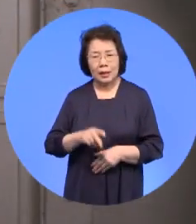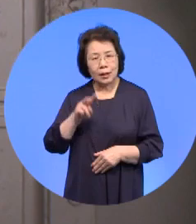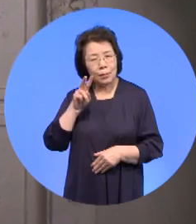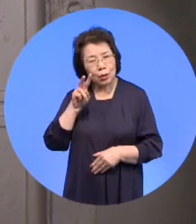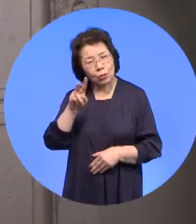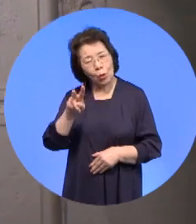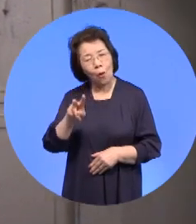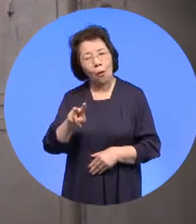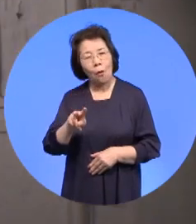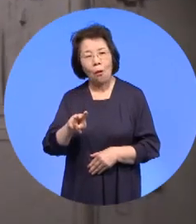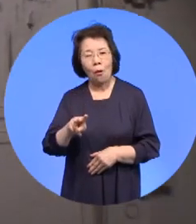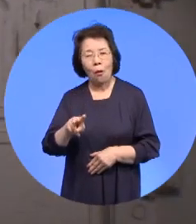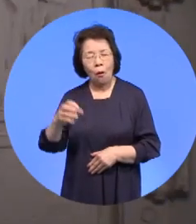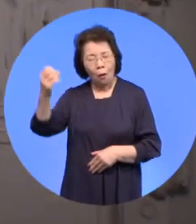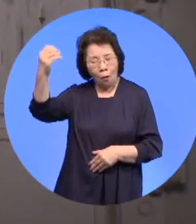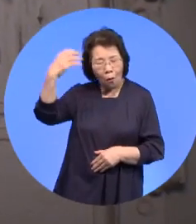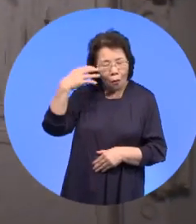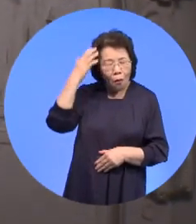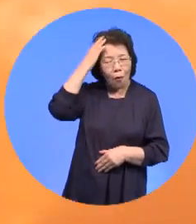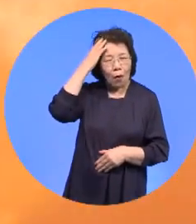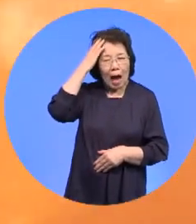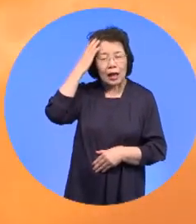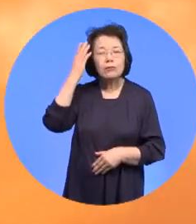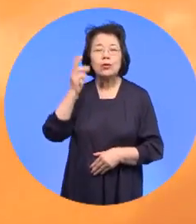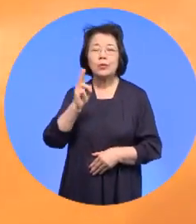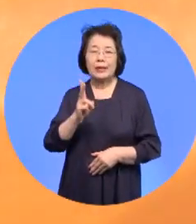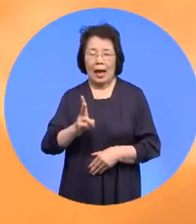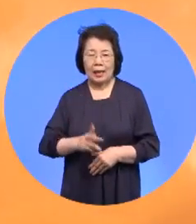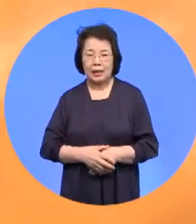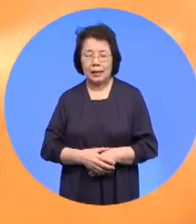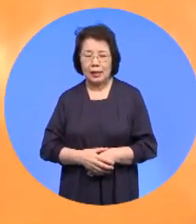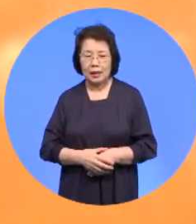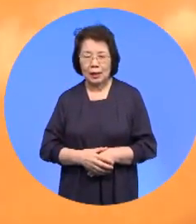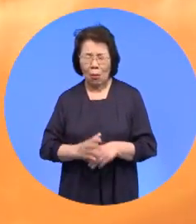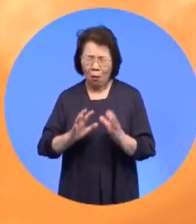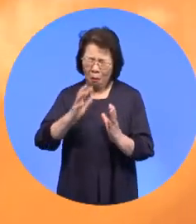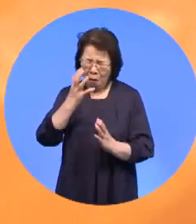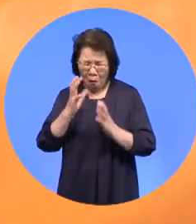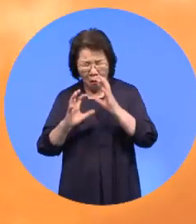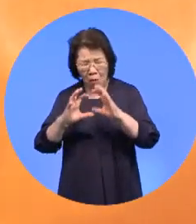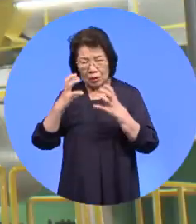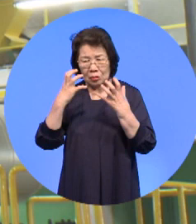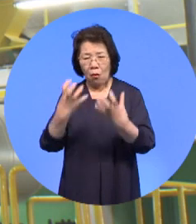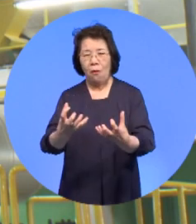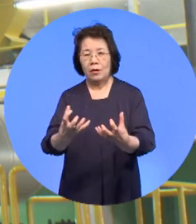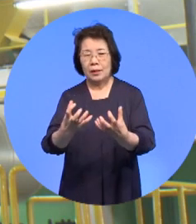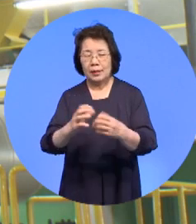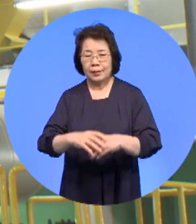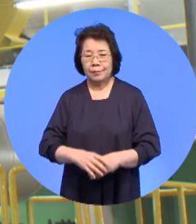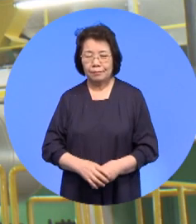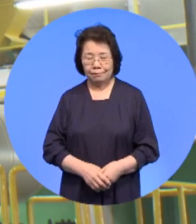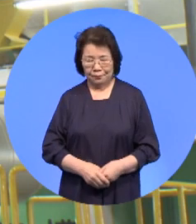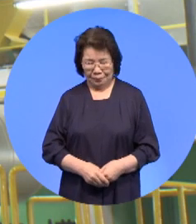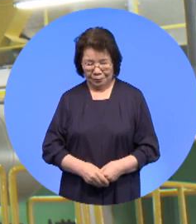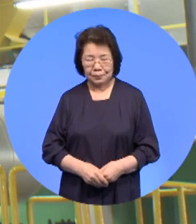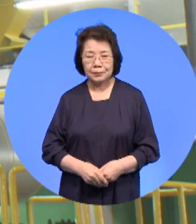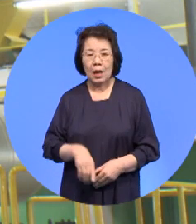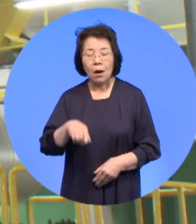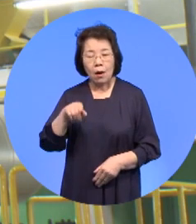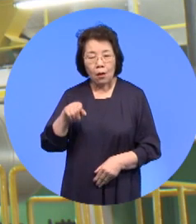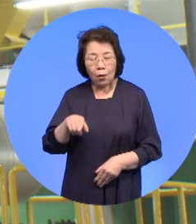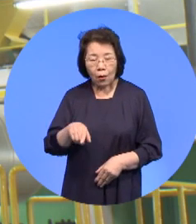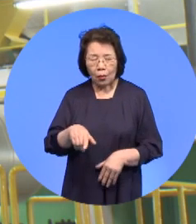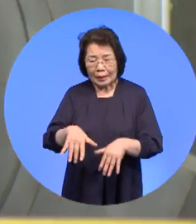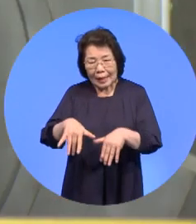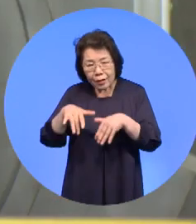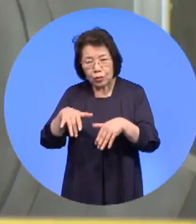もう日焼けし生みたいな感じで砲塔が半端ないそれだけではないんですこちら